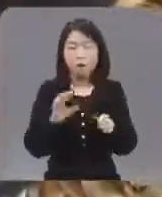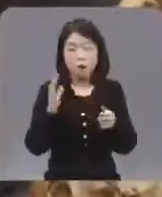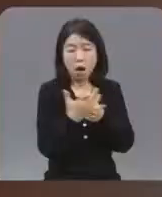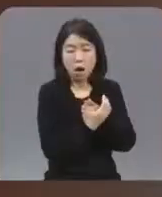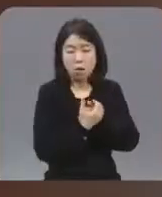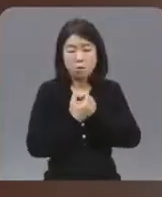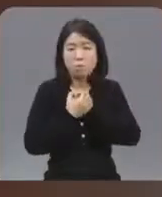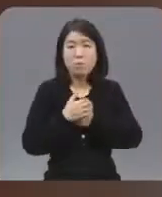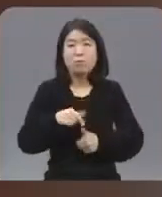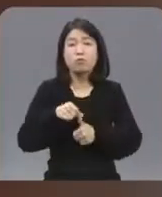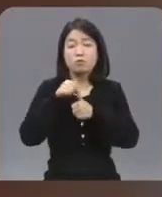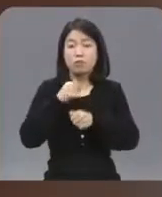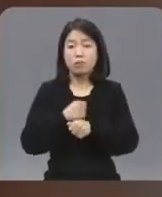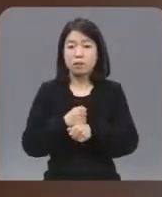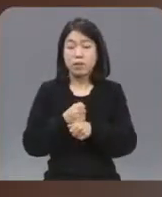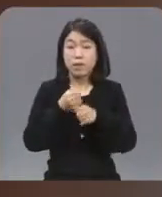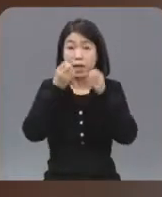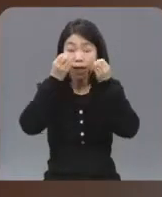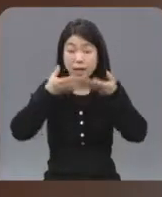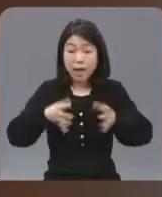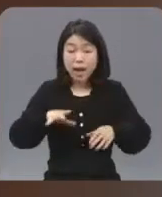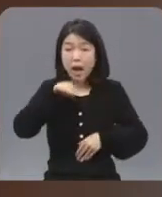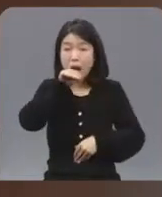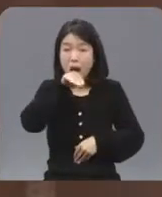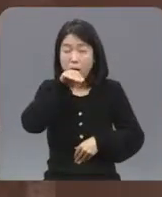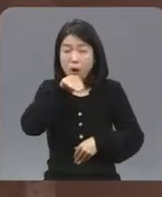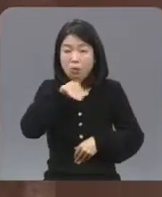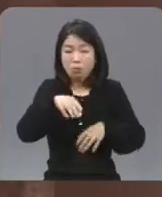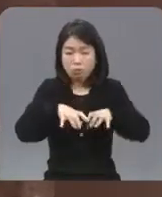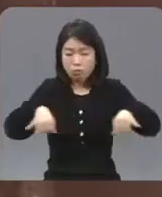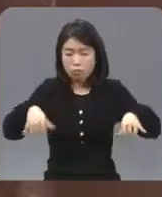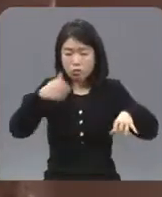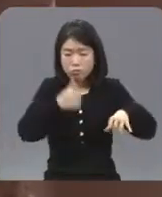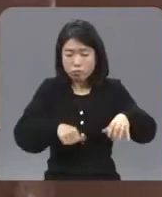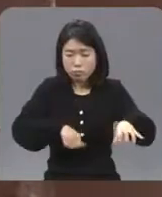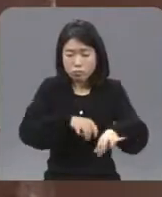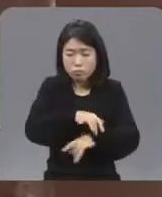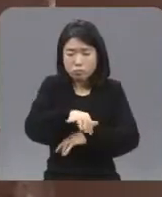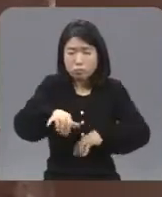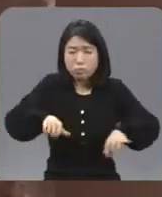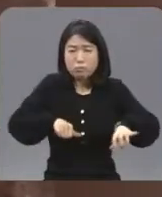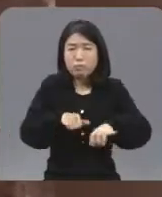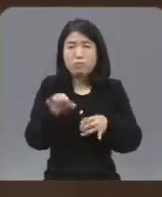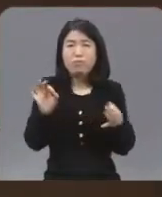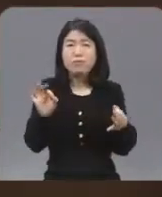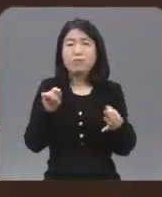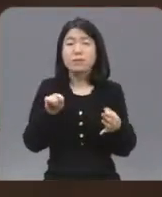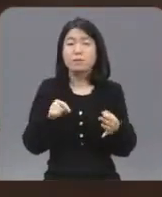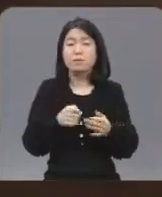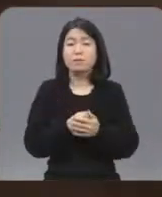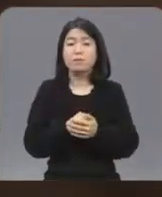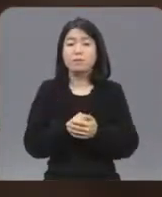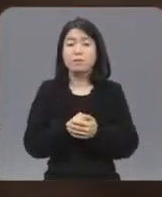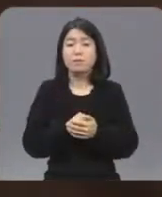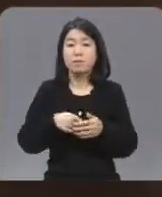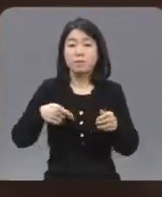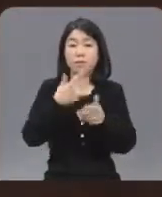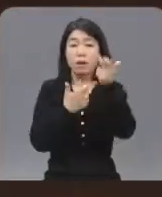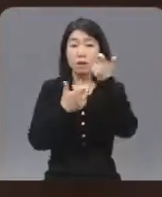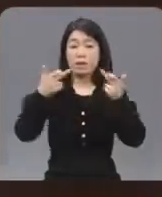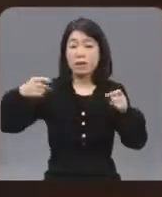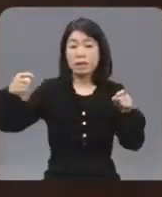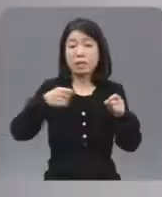구조합니다. 갓 태어난 새끼 오리들이 배수로에 빠져 옴짝달싹 못합니다. 야산에서